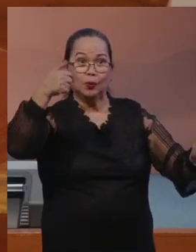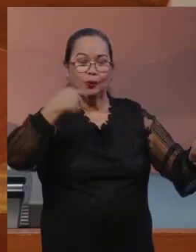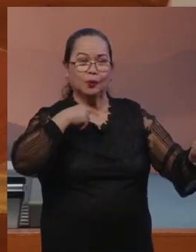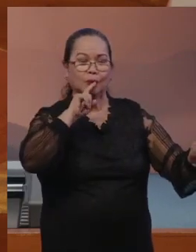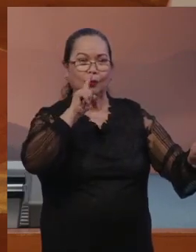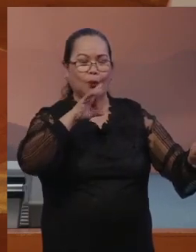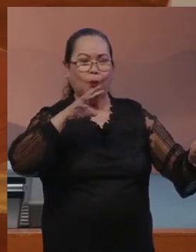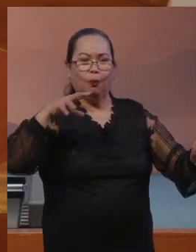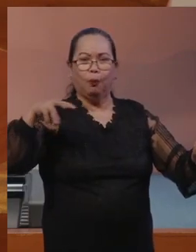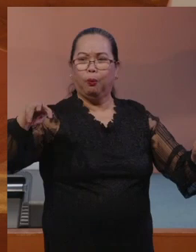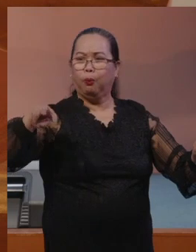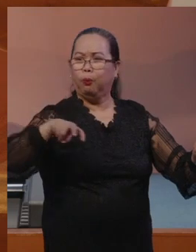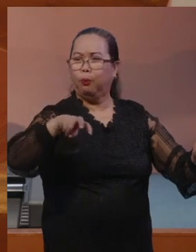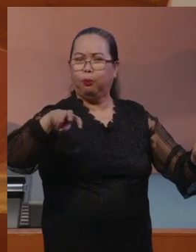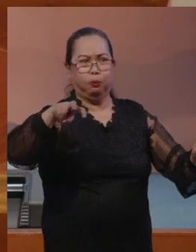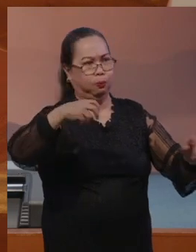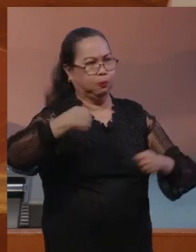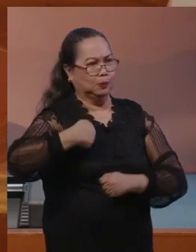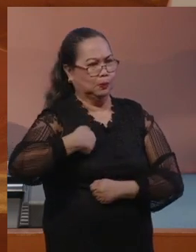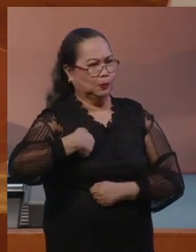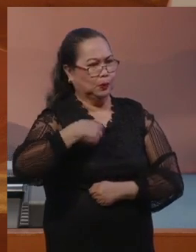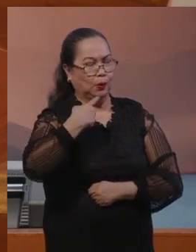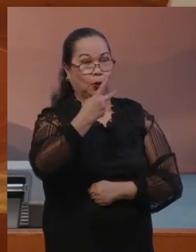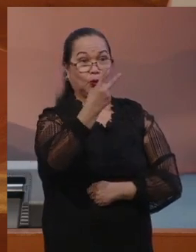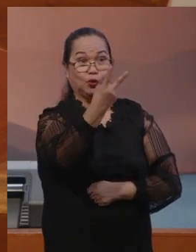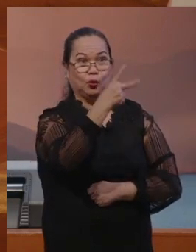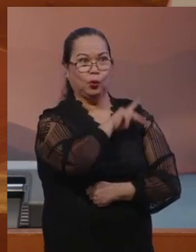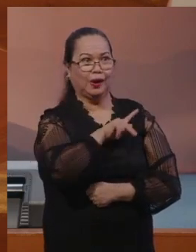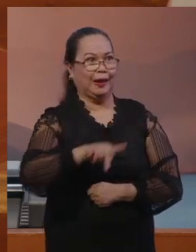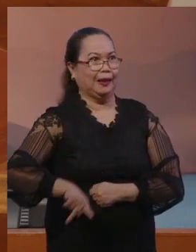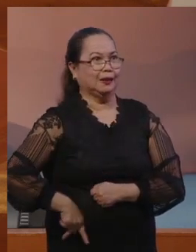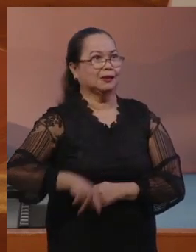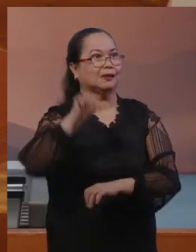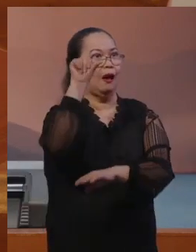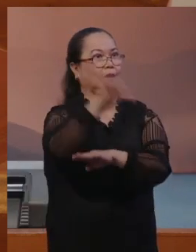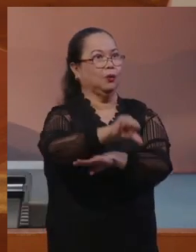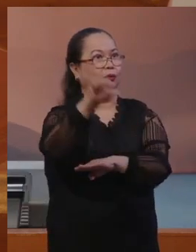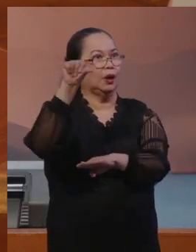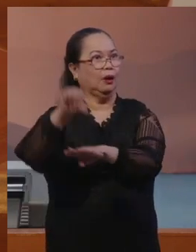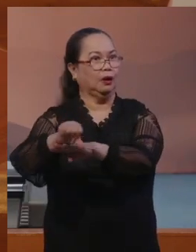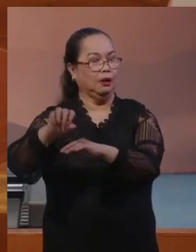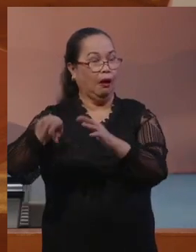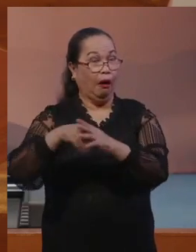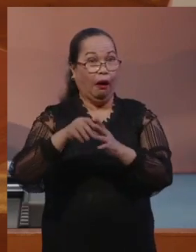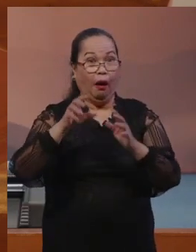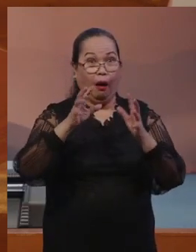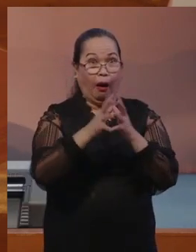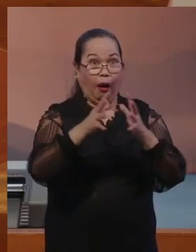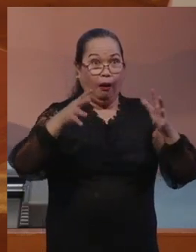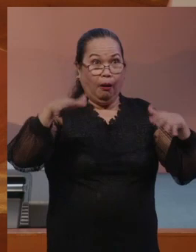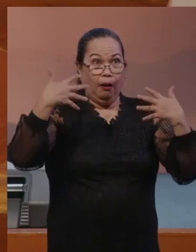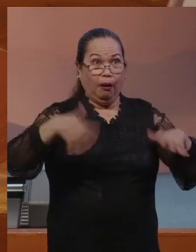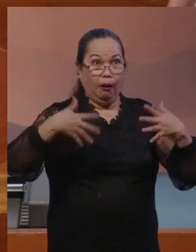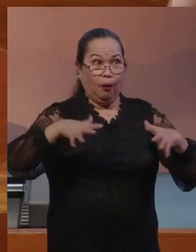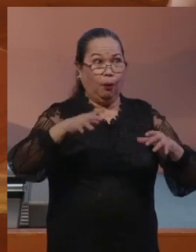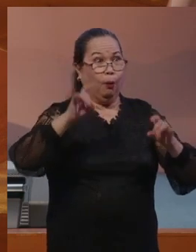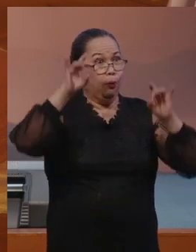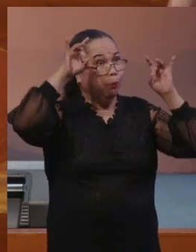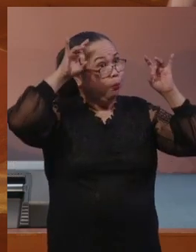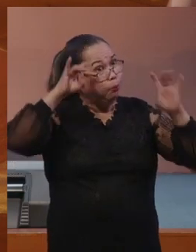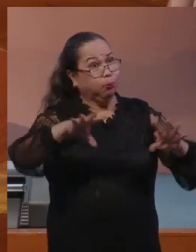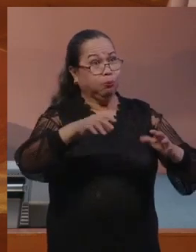wandering army, ang dalawang hari ng mga Amorita. Kilala sila na mabangis na